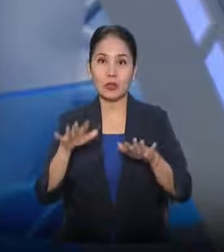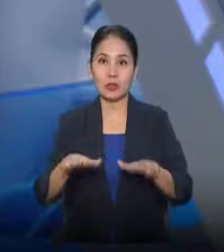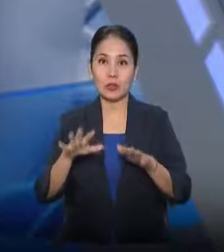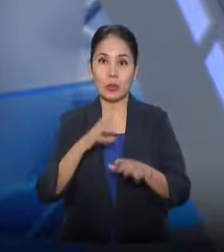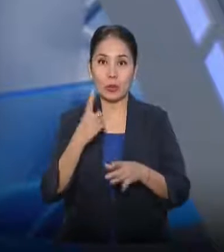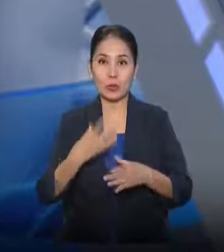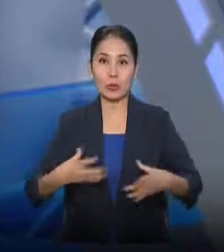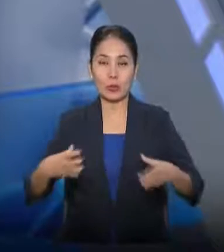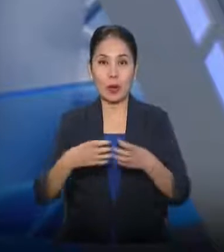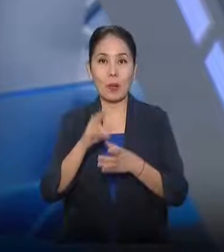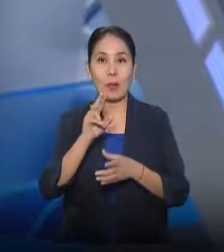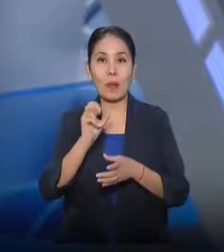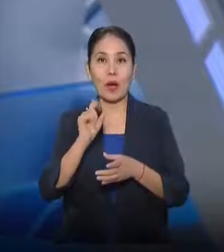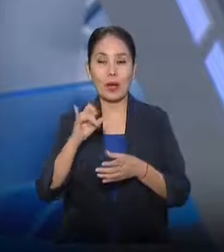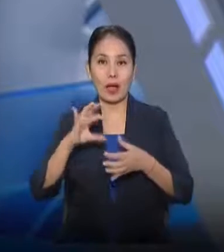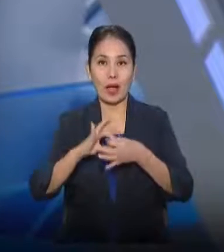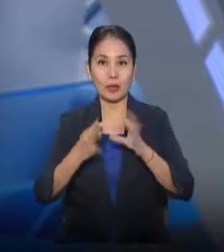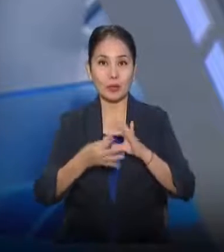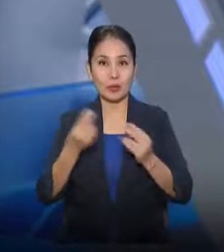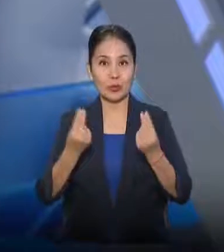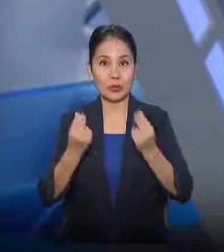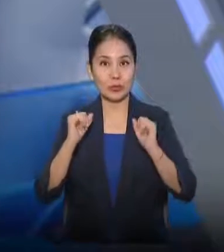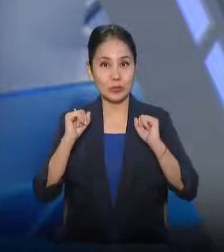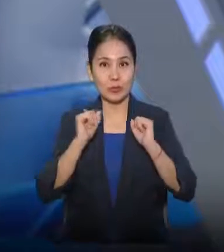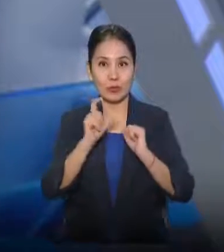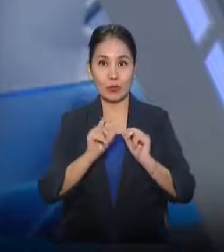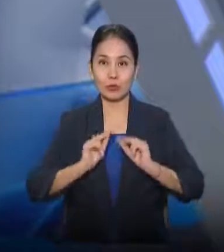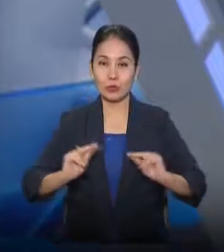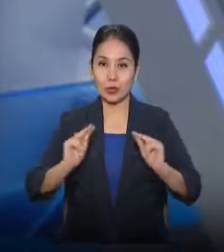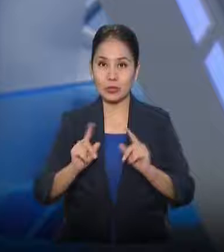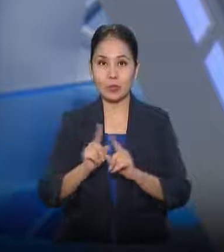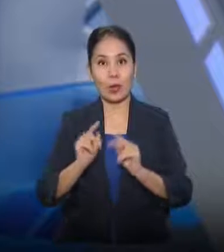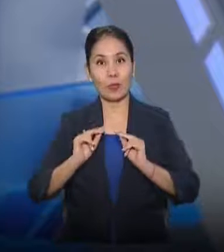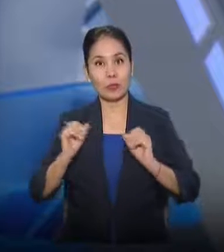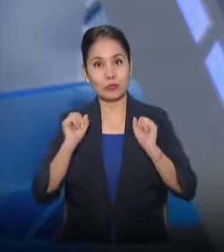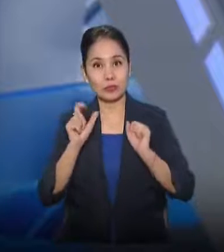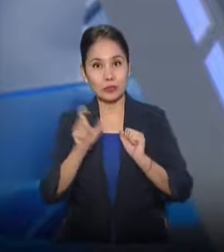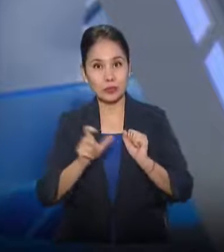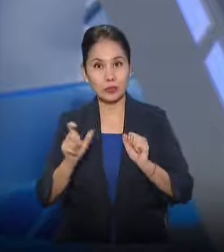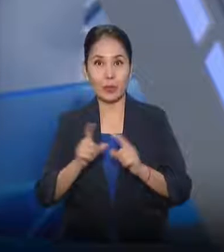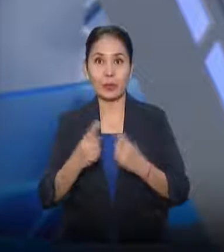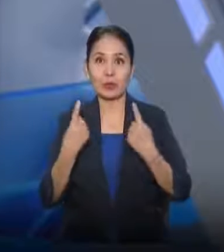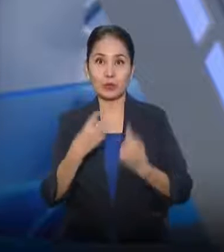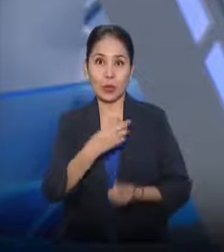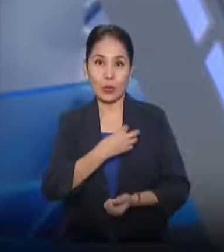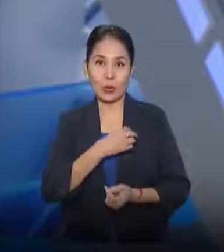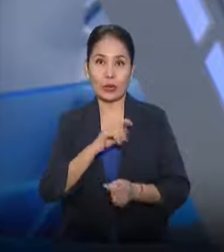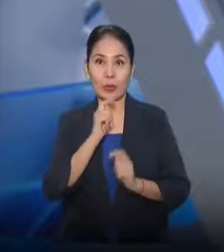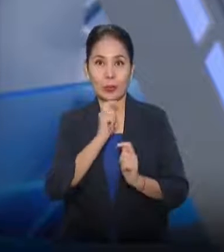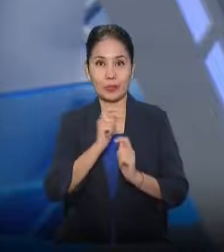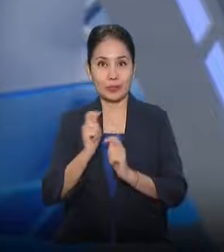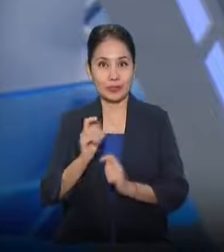bo'lgan bir guruh paraolimpiyachi sportchilarimiz hamda ularning ustoz murabbiylari davlatimizning yuksak orden va medallari